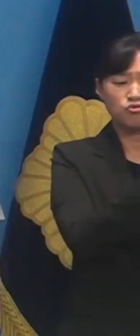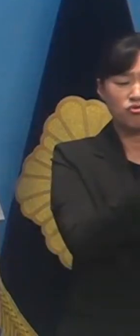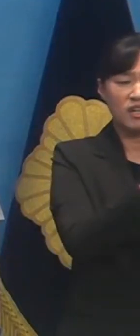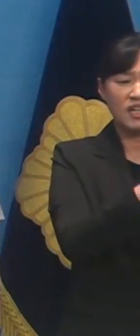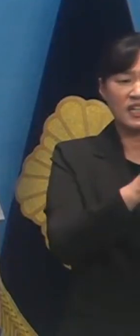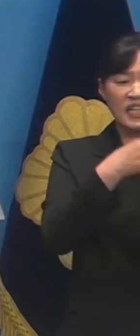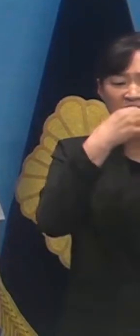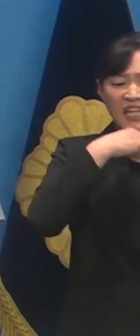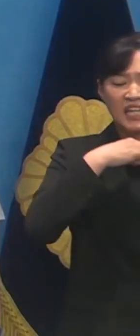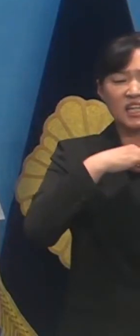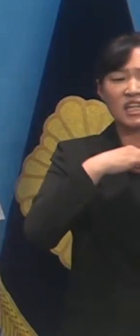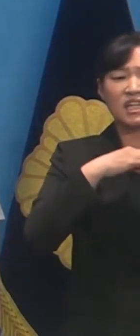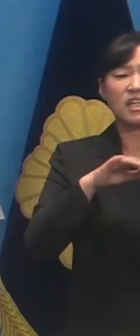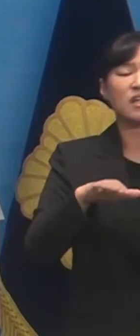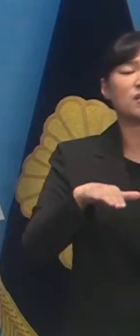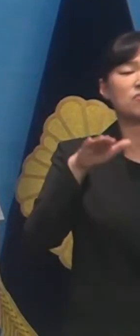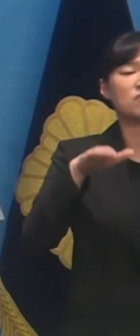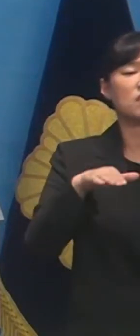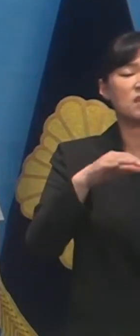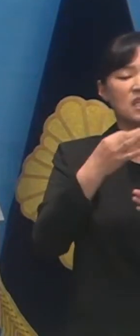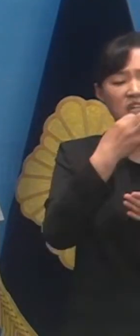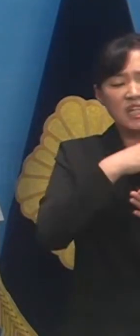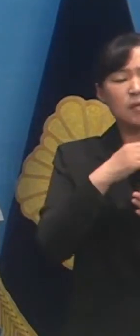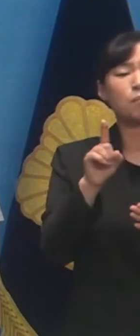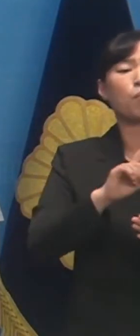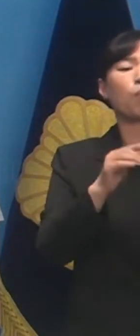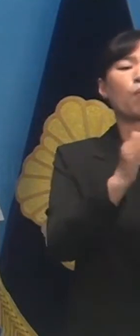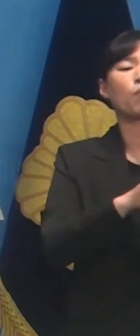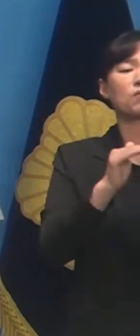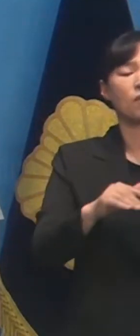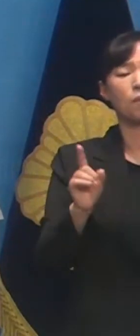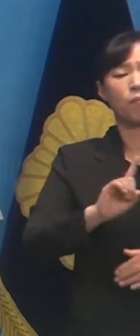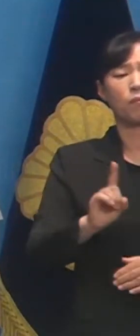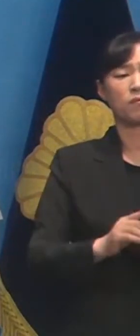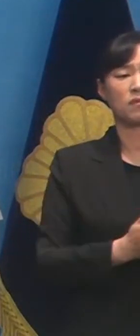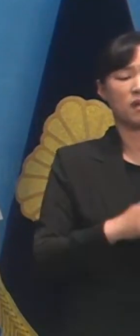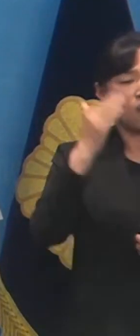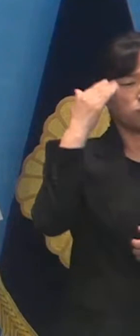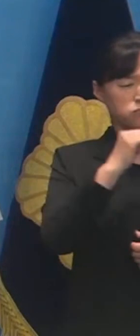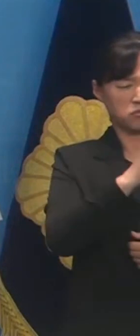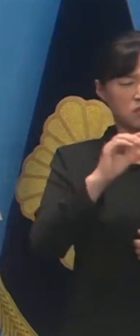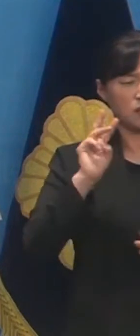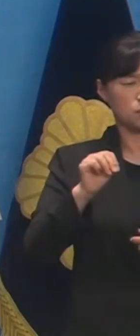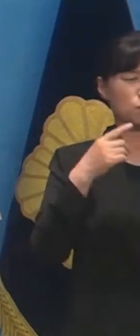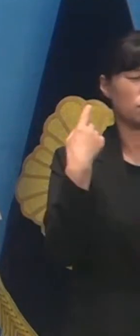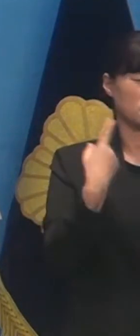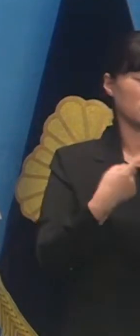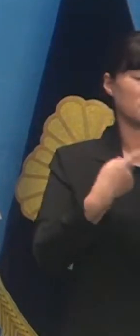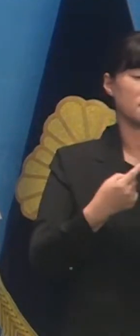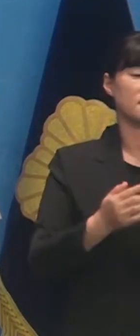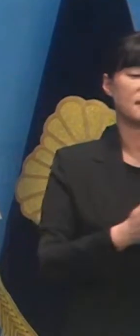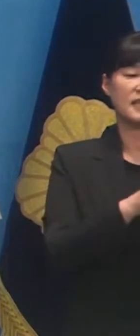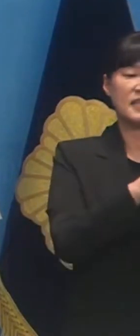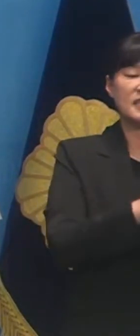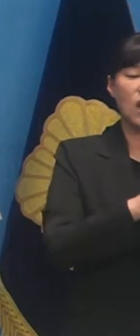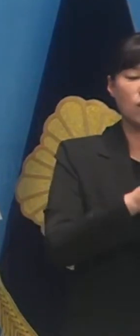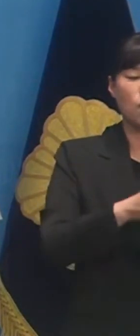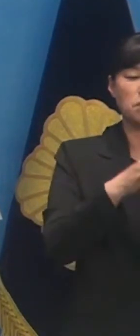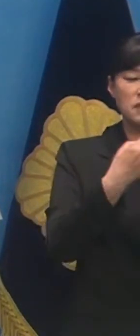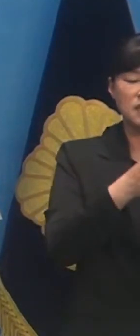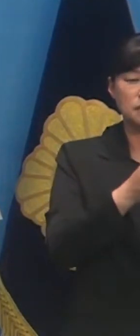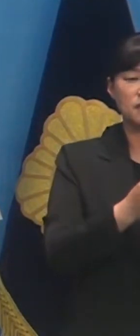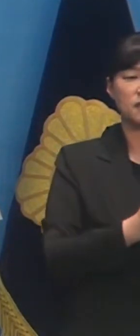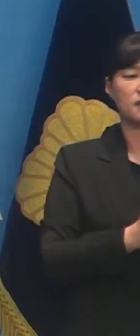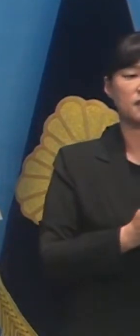시세 차익이 어느 것이 더 공적이입니까? 한국지원도 마찬가지입니다. 산업은행이 지분을